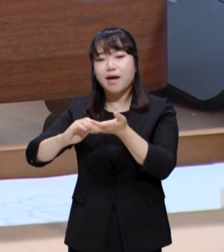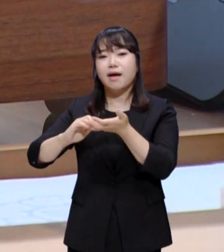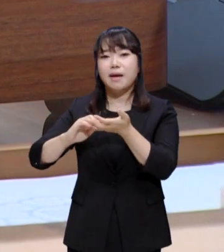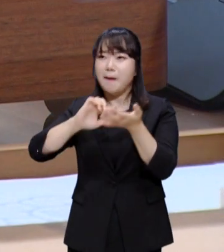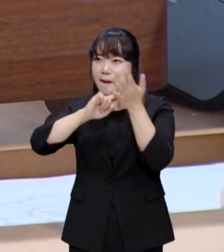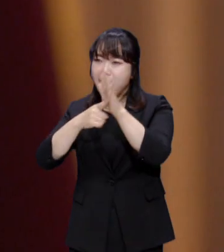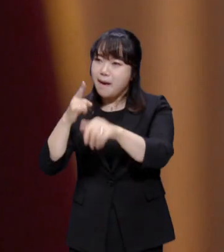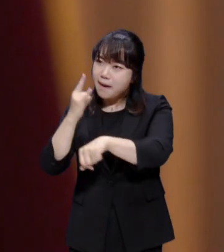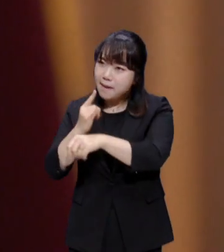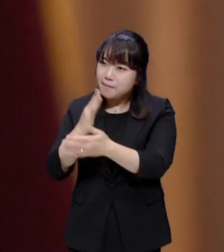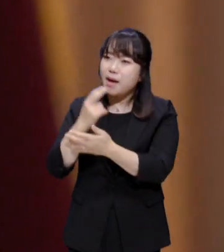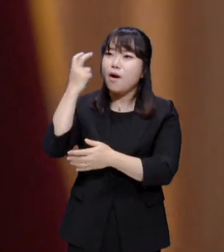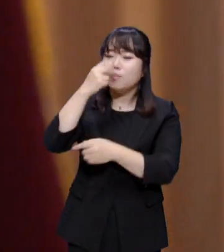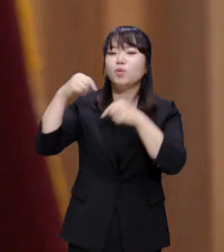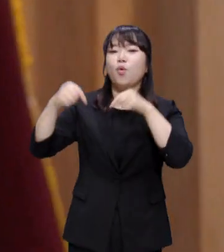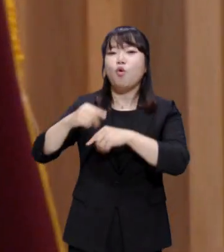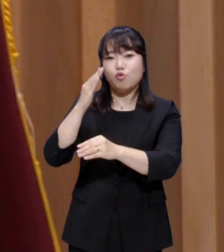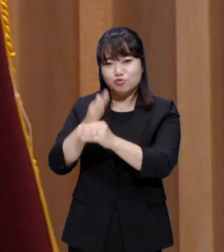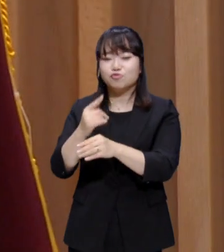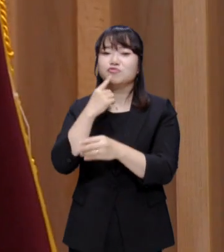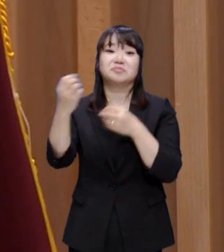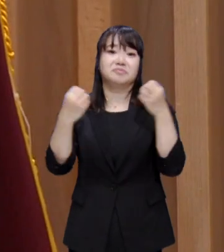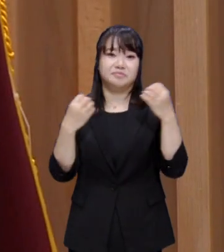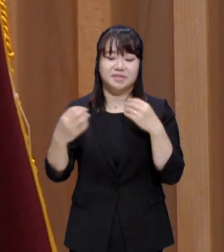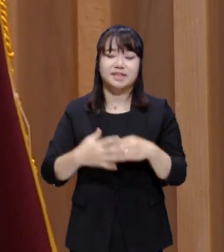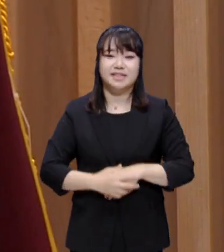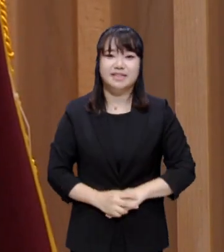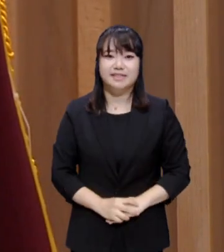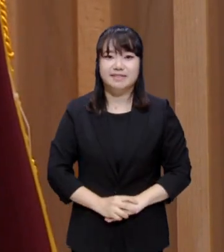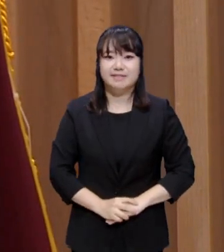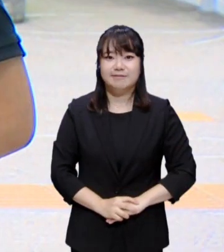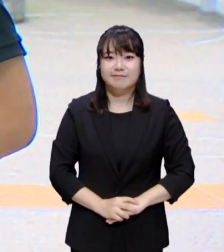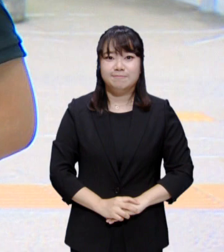논의하거나 검토할 계획을 세우고 있다고 밝혔습니다.